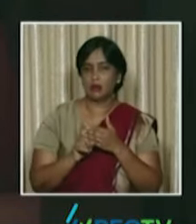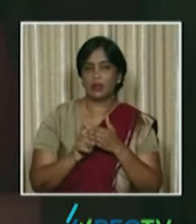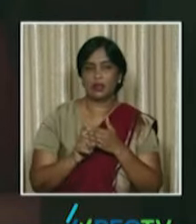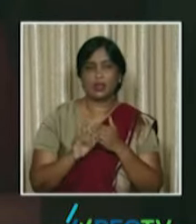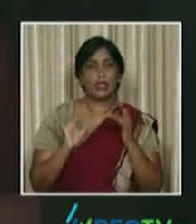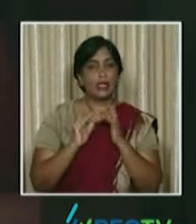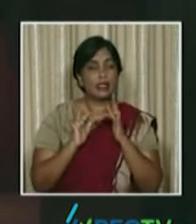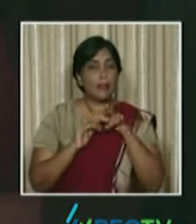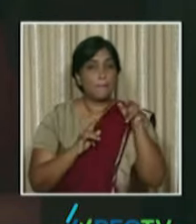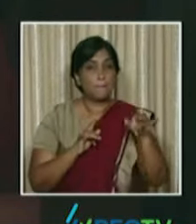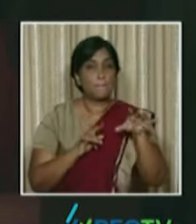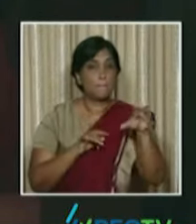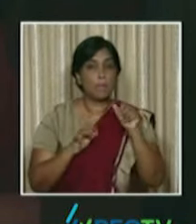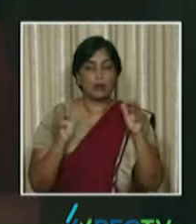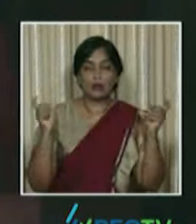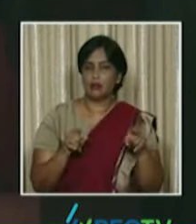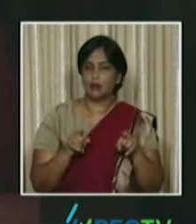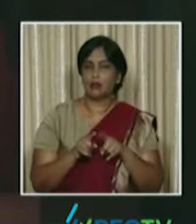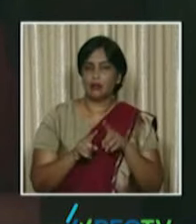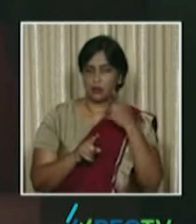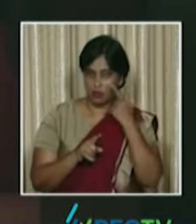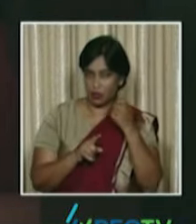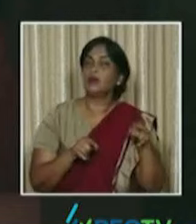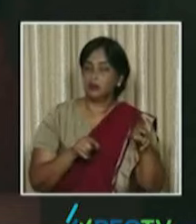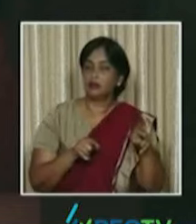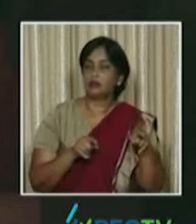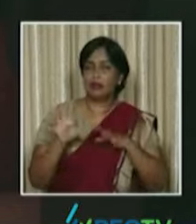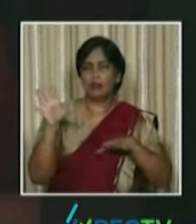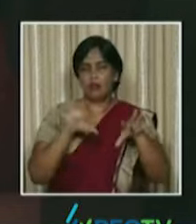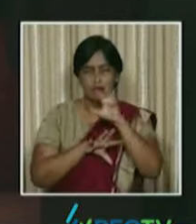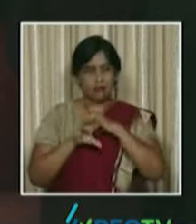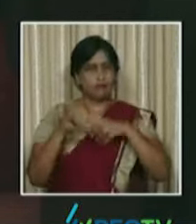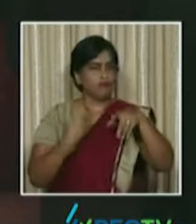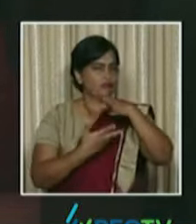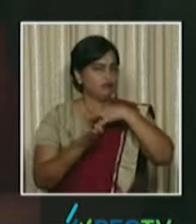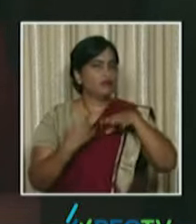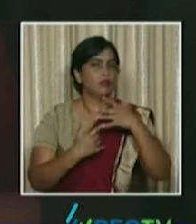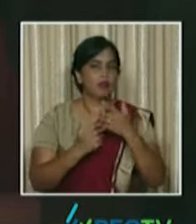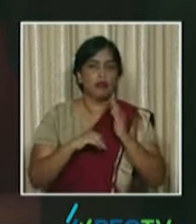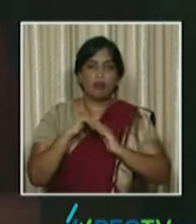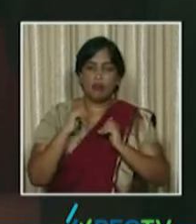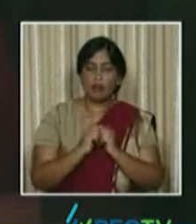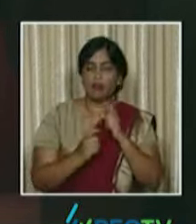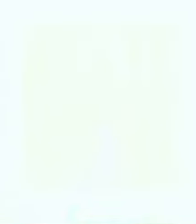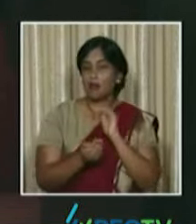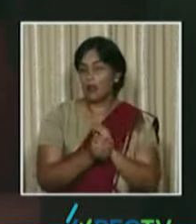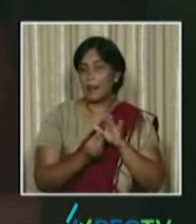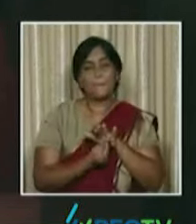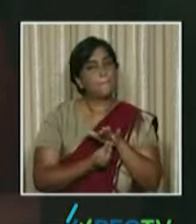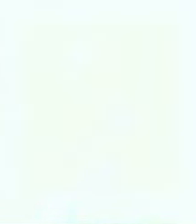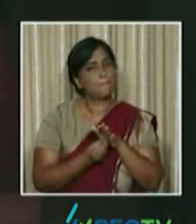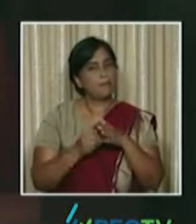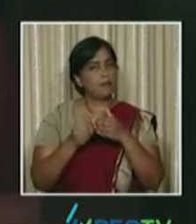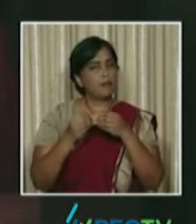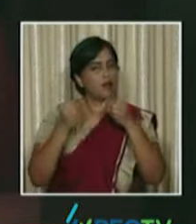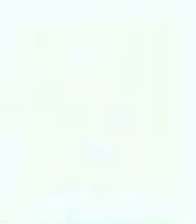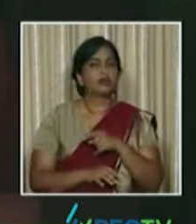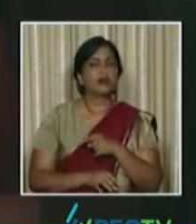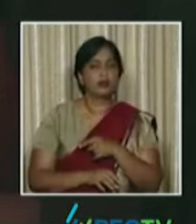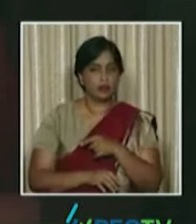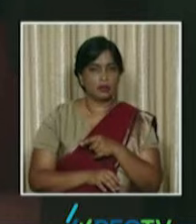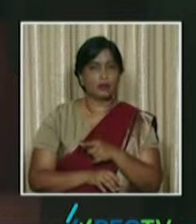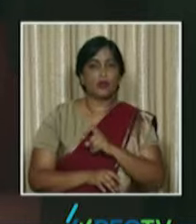අන්තර්ජාල පරිශීලකයන්ට බියෙන්තරව අන්තර්ජාලයේ සැරිසැරීම හා අන්තර්ක්‍රියා සිදු කිරීමට අවශ්‍ය ආරක්ෂිත පරිසරයේ බිඳහෙළනු ලබන